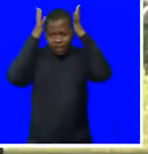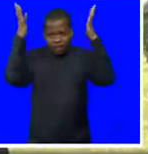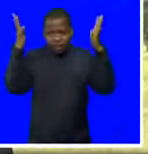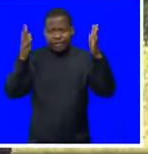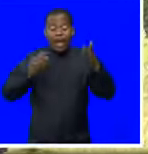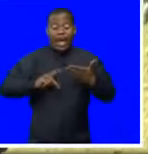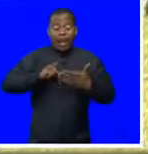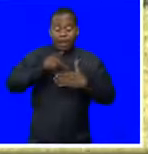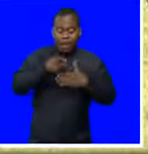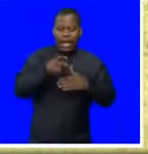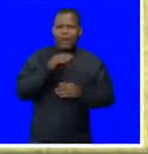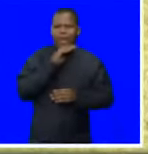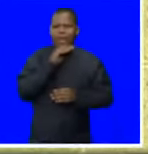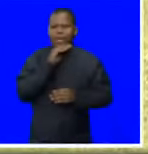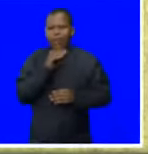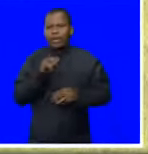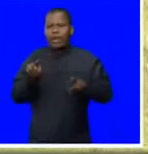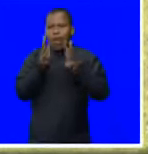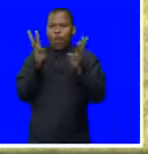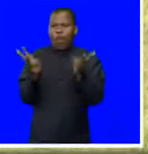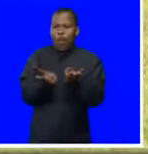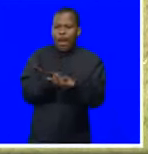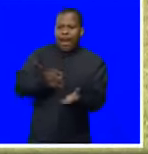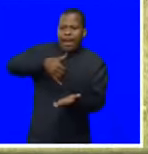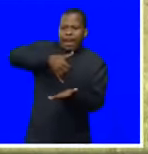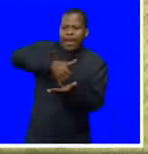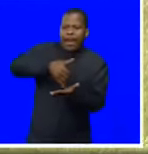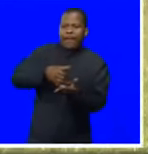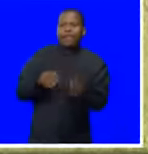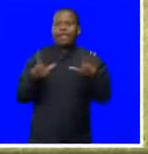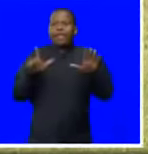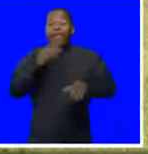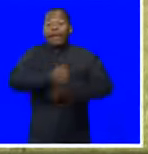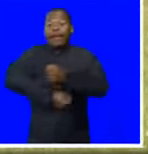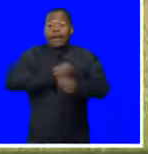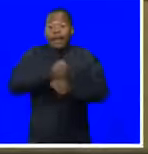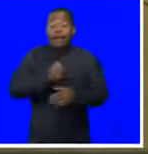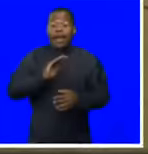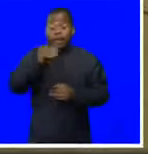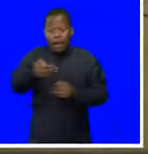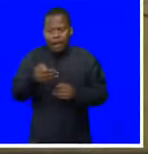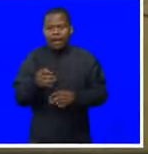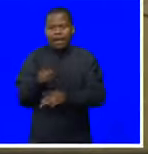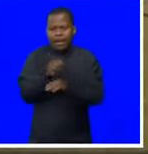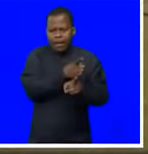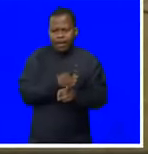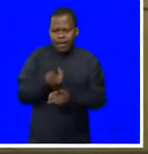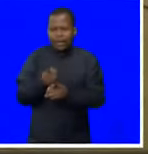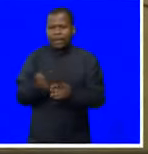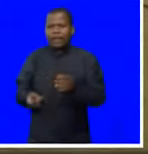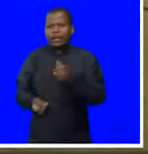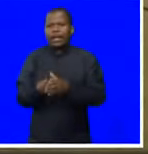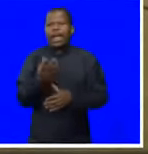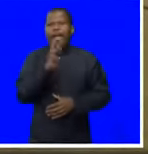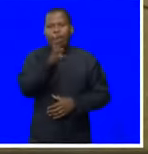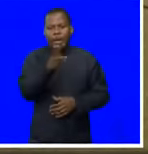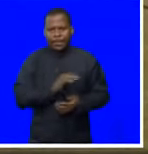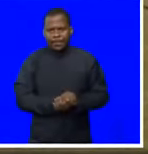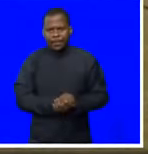ku khuluma Tindzaba tikongenela indzebe yemhlaba emva kweminyaka lesikhombisa. Yeah, kwamanje